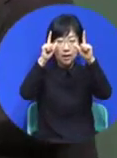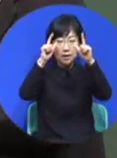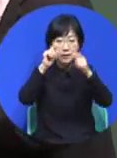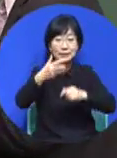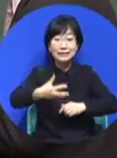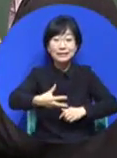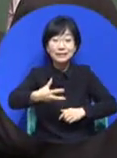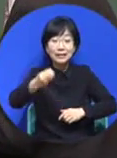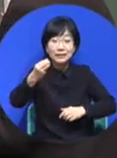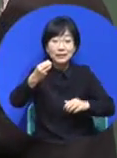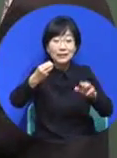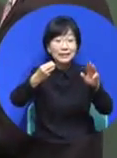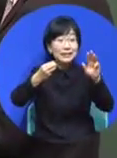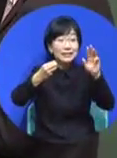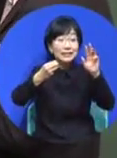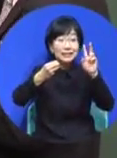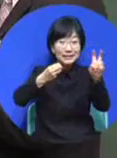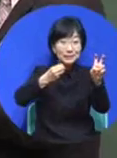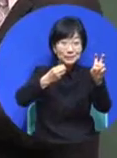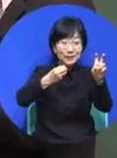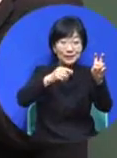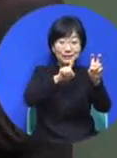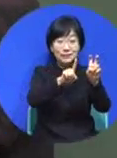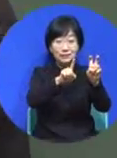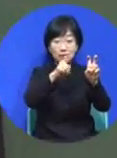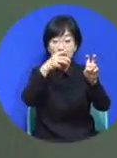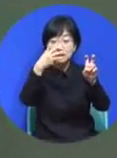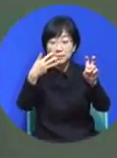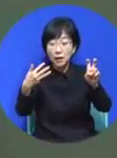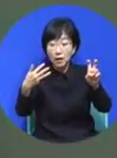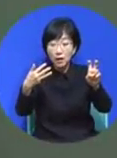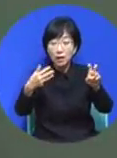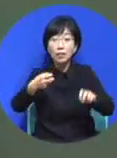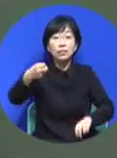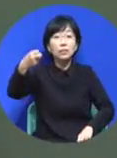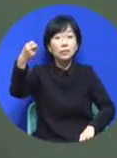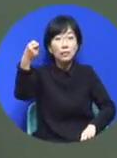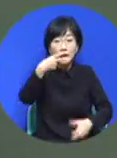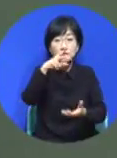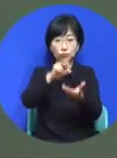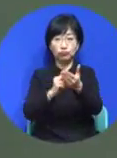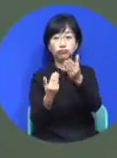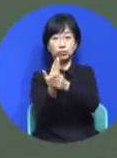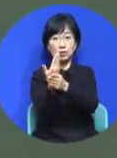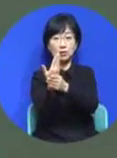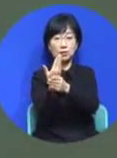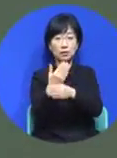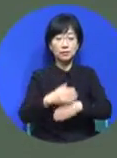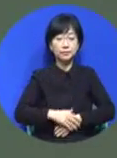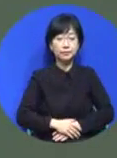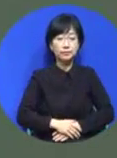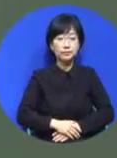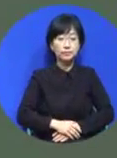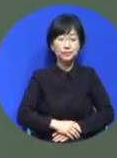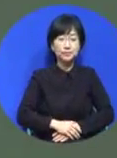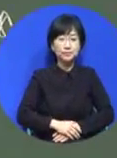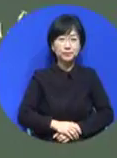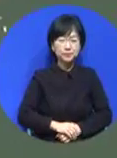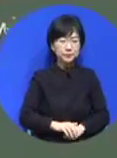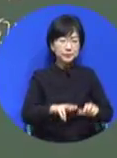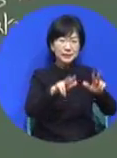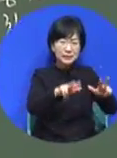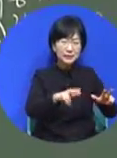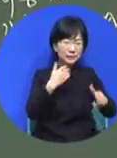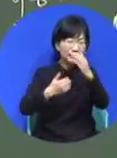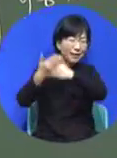저 18절 보니까 또 문제가 왔어요. We see again in Genesis chapter 20, verse 1 to 18, another problem arose. 그때는